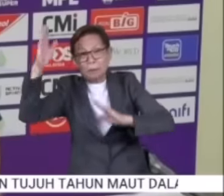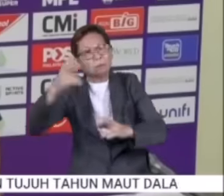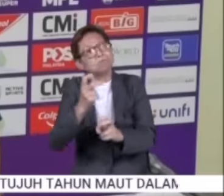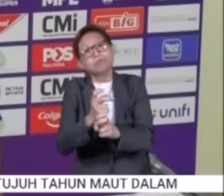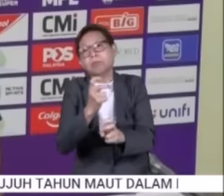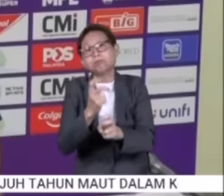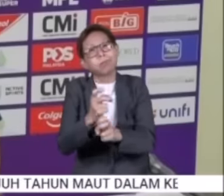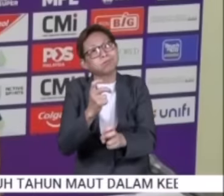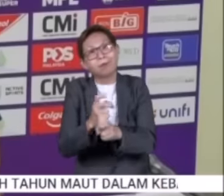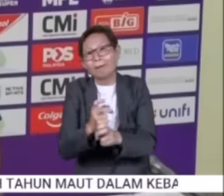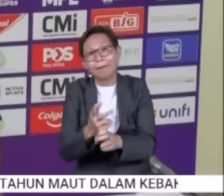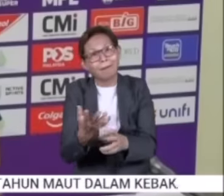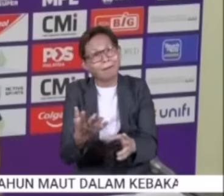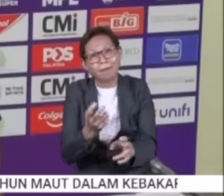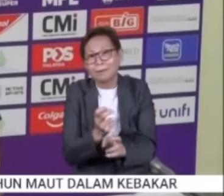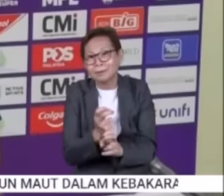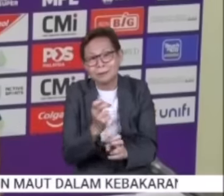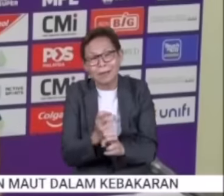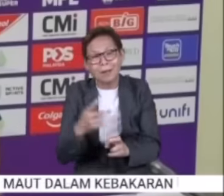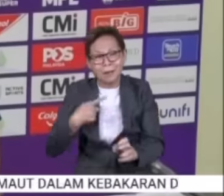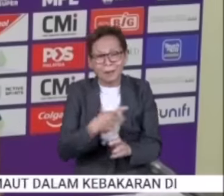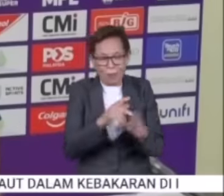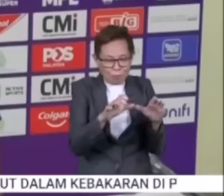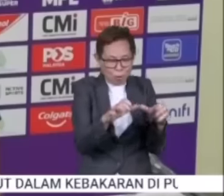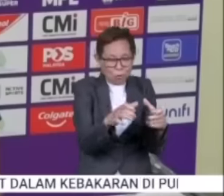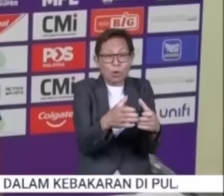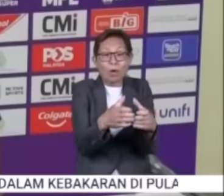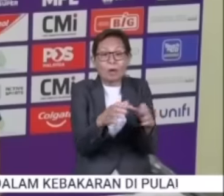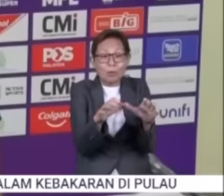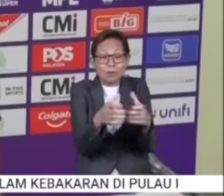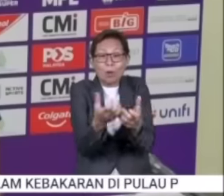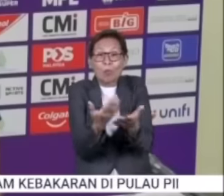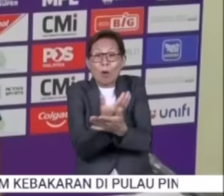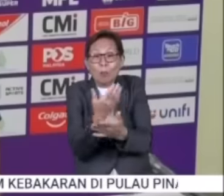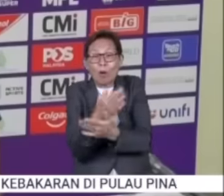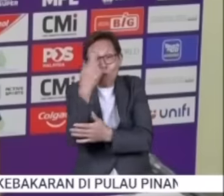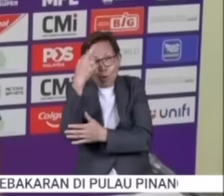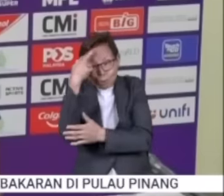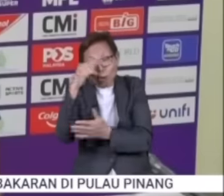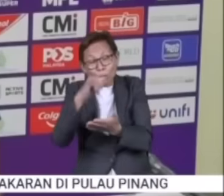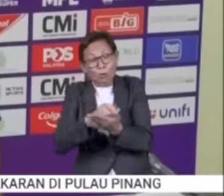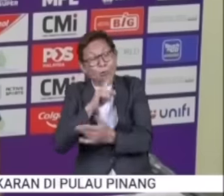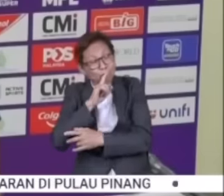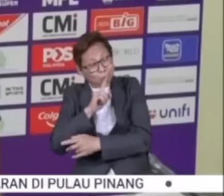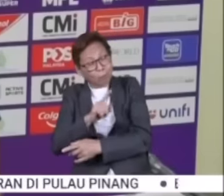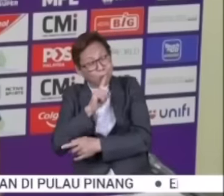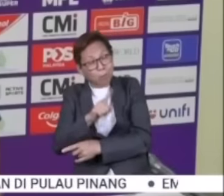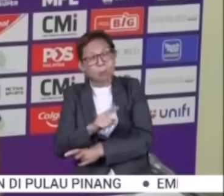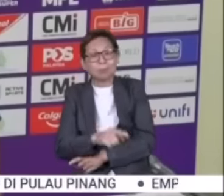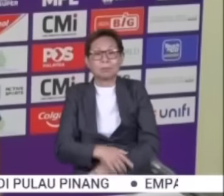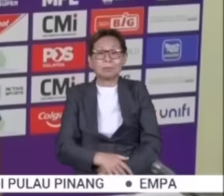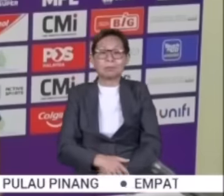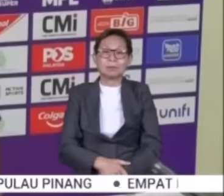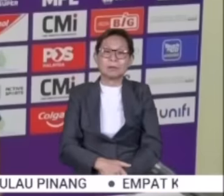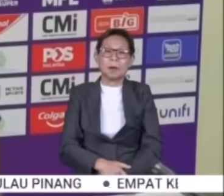ya. Nah, kita pasukan yang baru bukan alasan tapi itu kenyataan dan realiti dia.